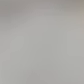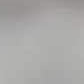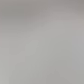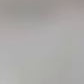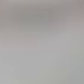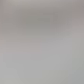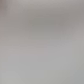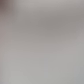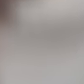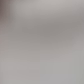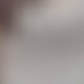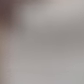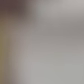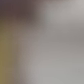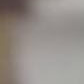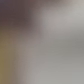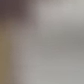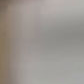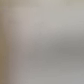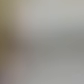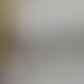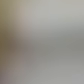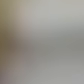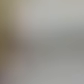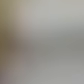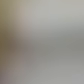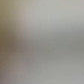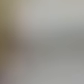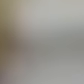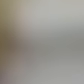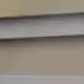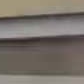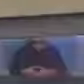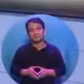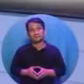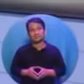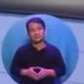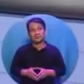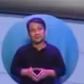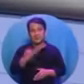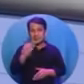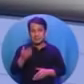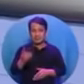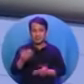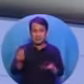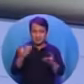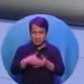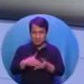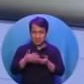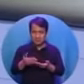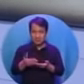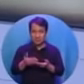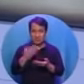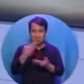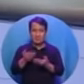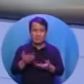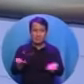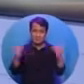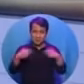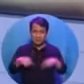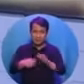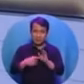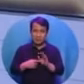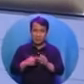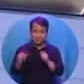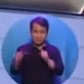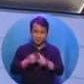Napakasarap. Maraming salamat po, Idol. At salamat din po. Ngayon, umpisa natin ang